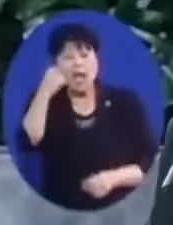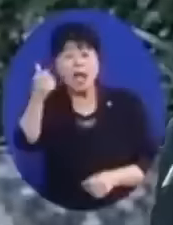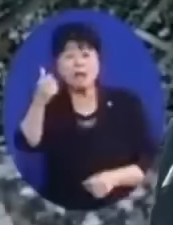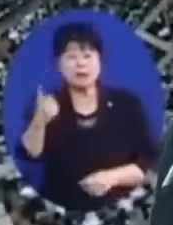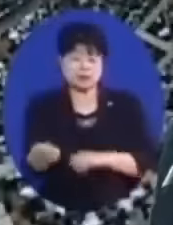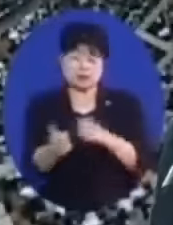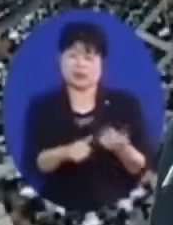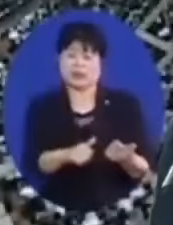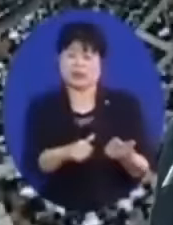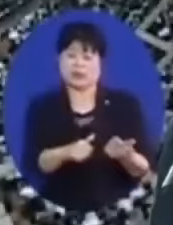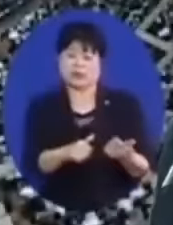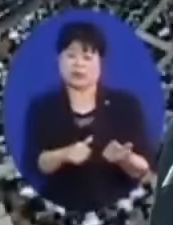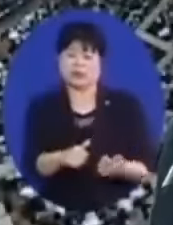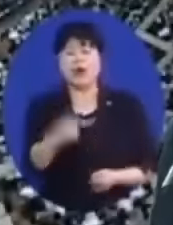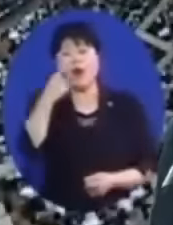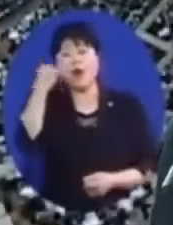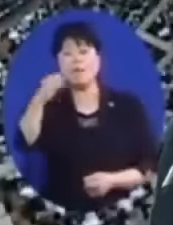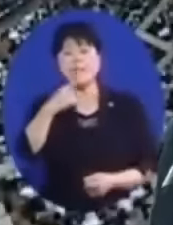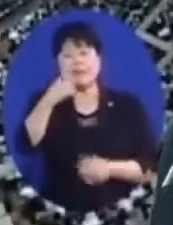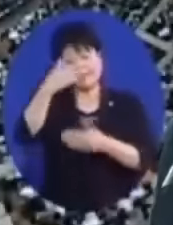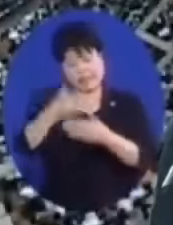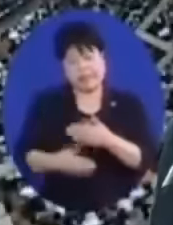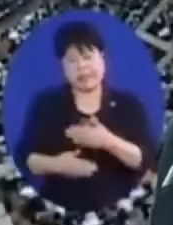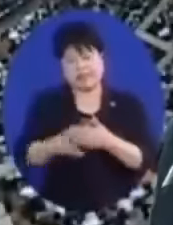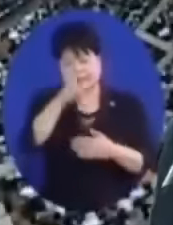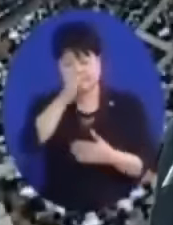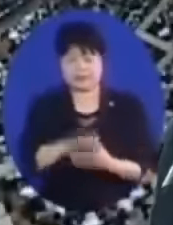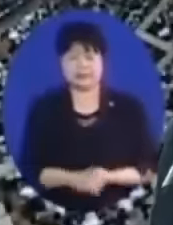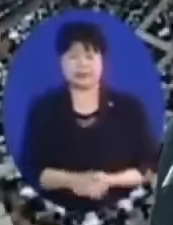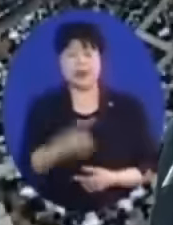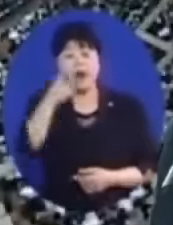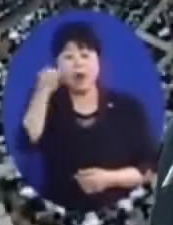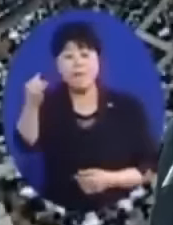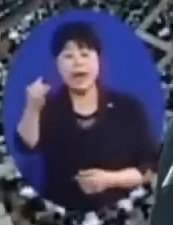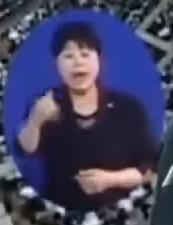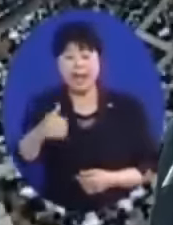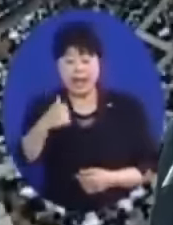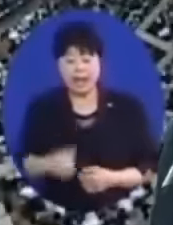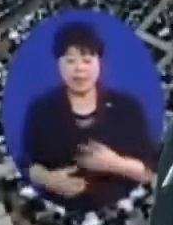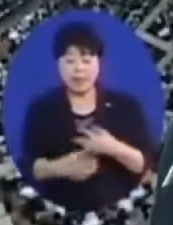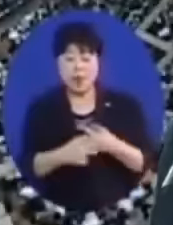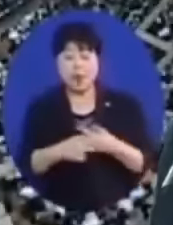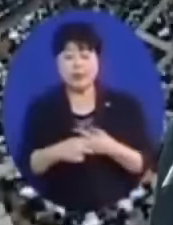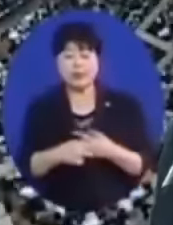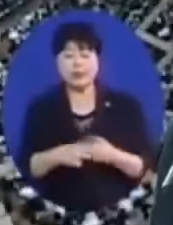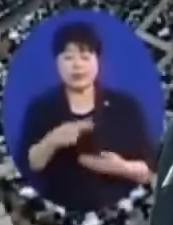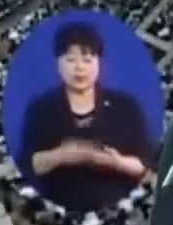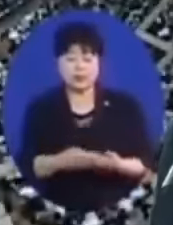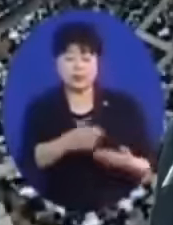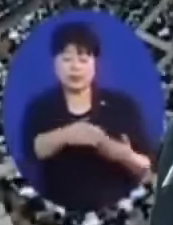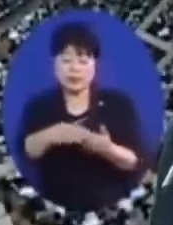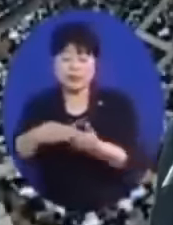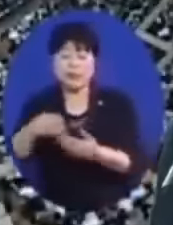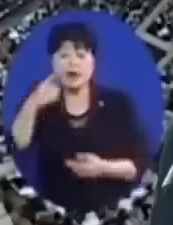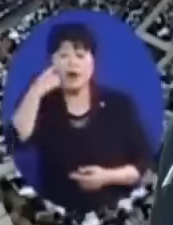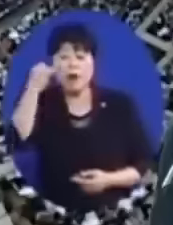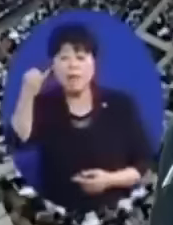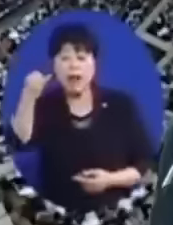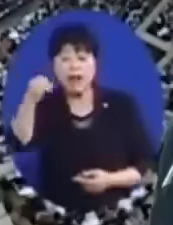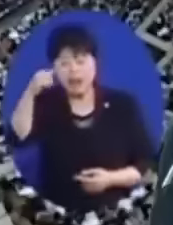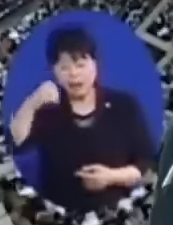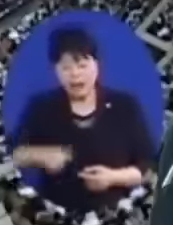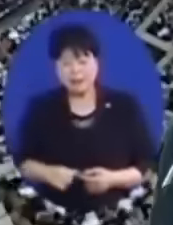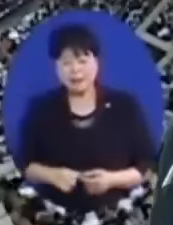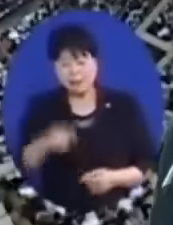이미 세상을 떠고 말았고 겨우 어머니만 찾을 수 있었습니다. 어머니를 아들의 병실로 안내하니까 어머니가 아들에게